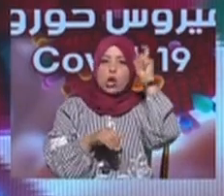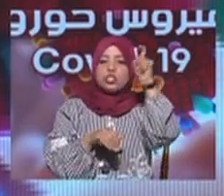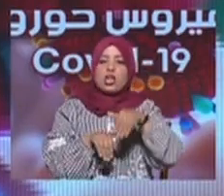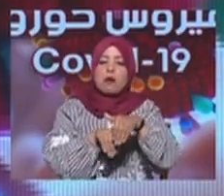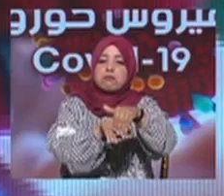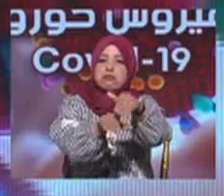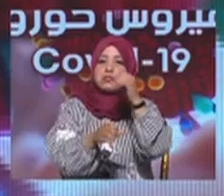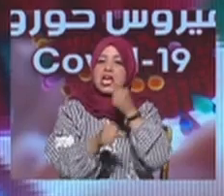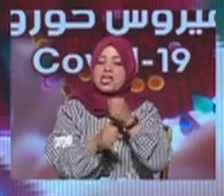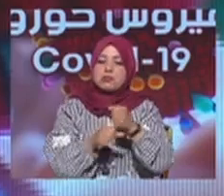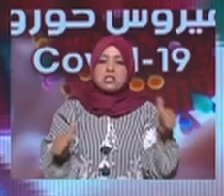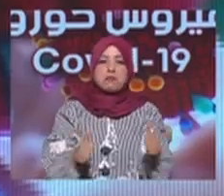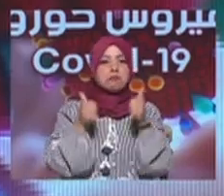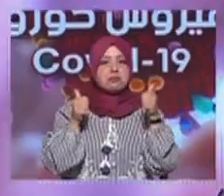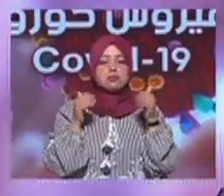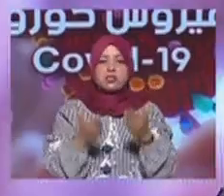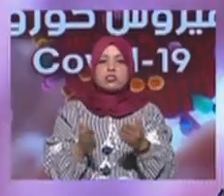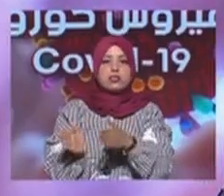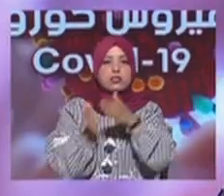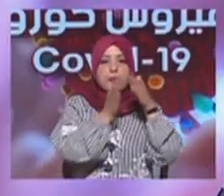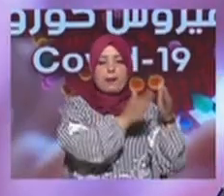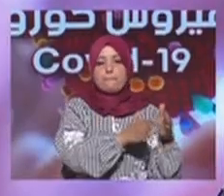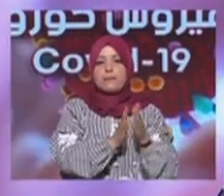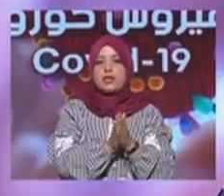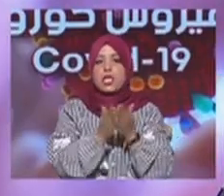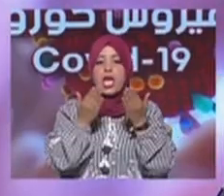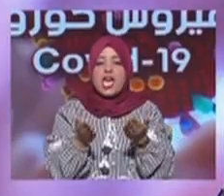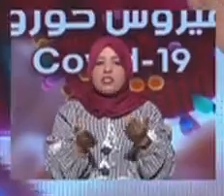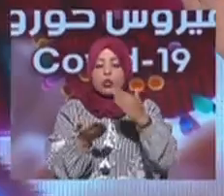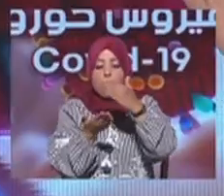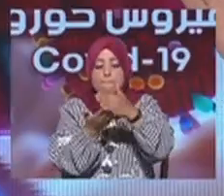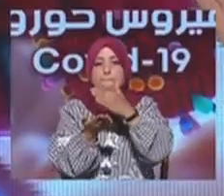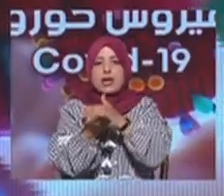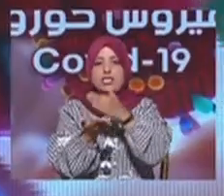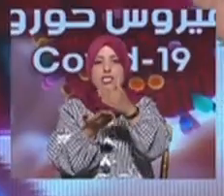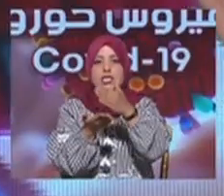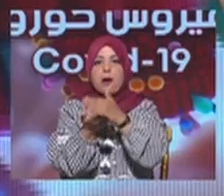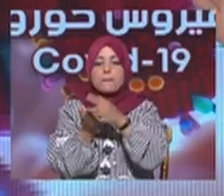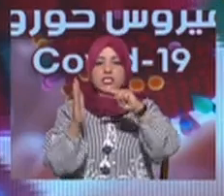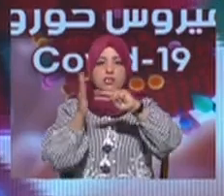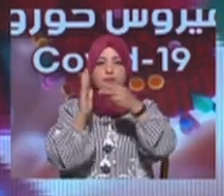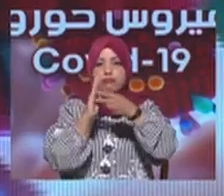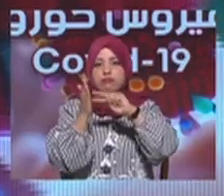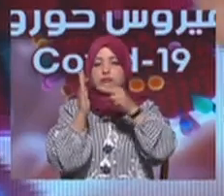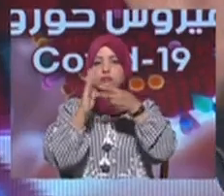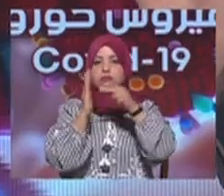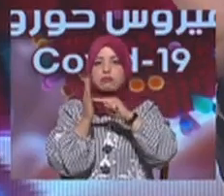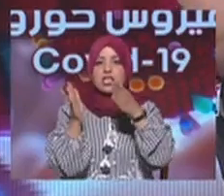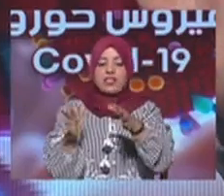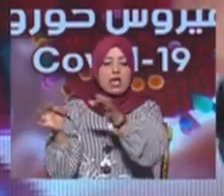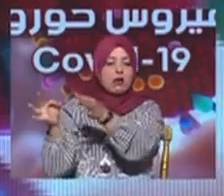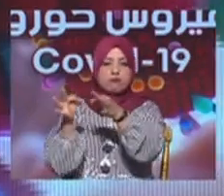بارسيال هو تسلسل قلنا جزئي والأهم هو تعمل السيكونساج كومبليت